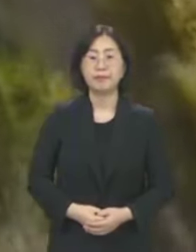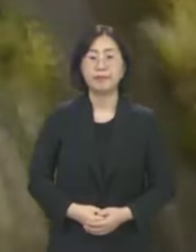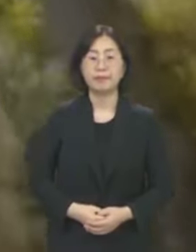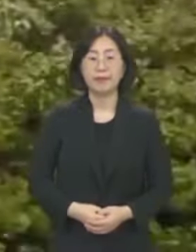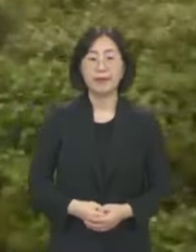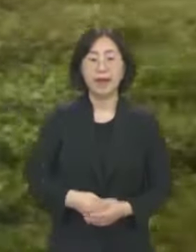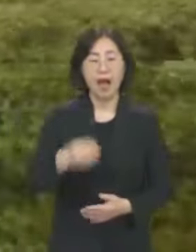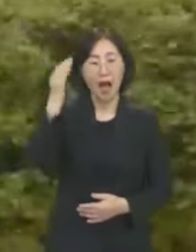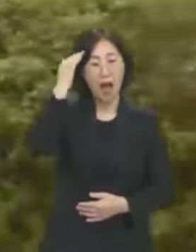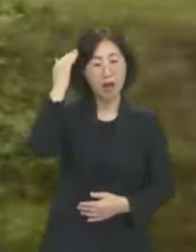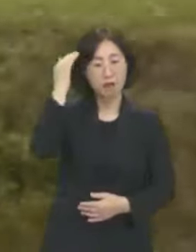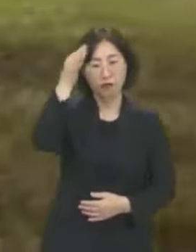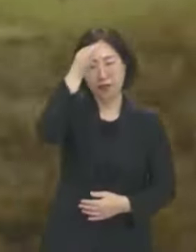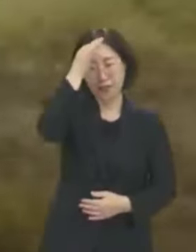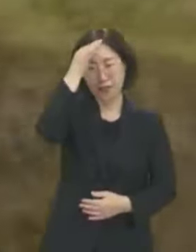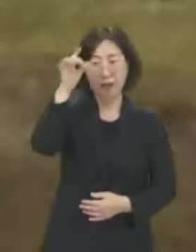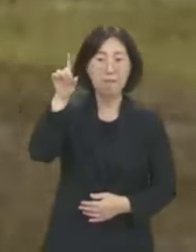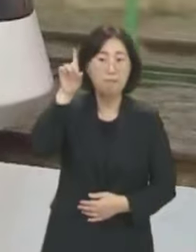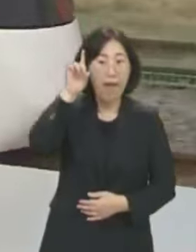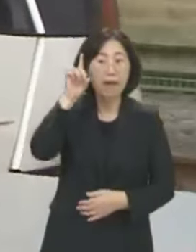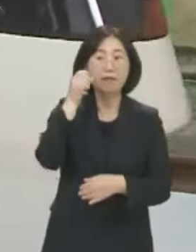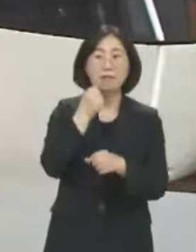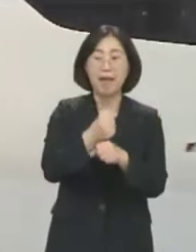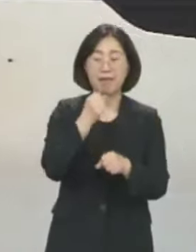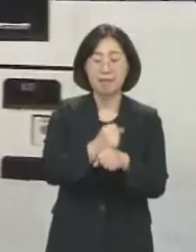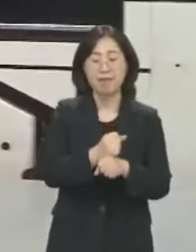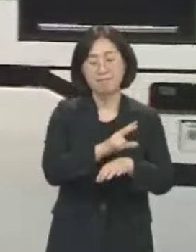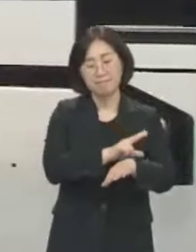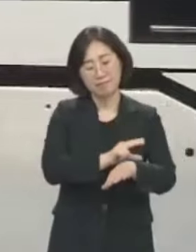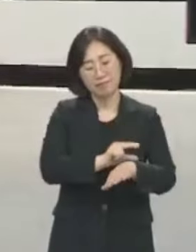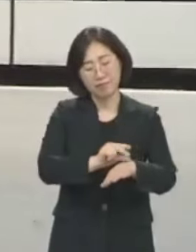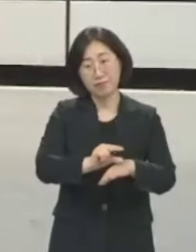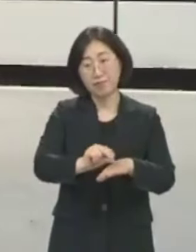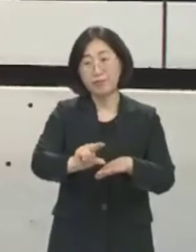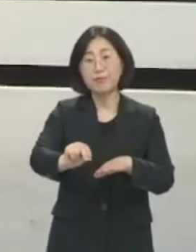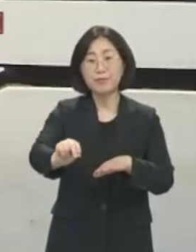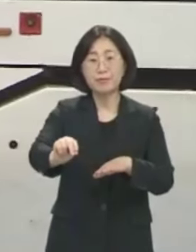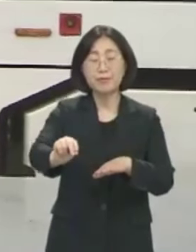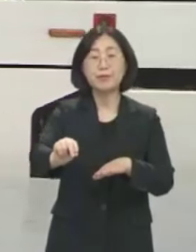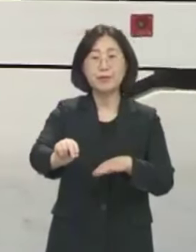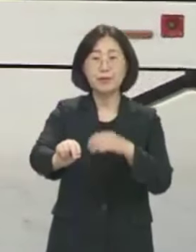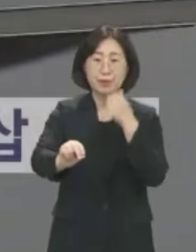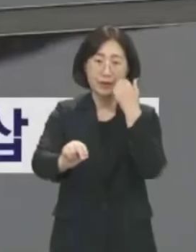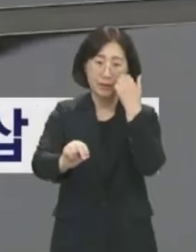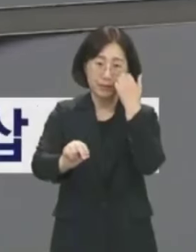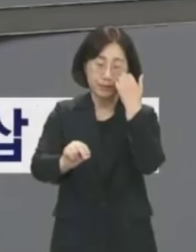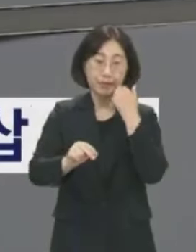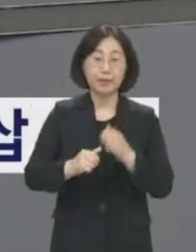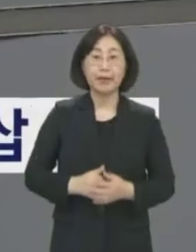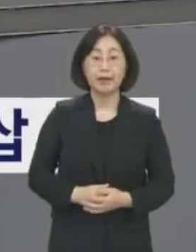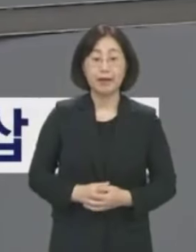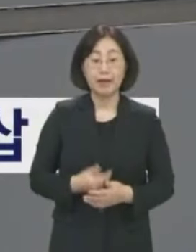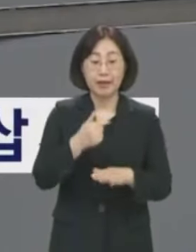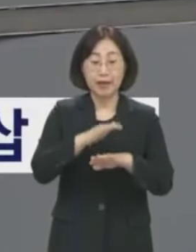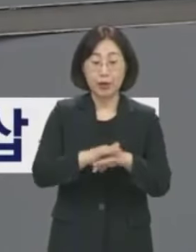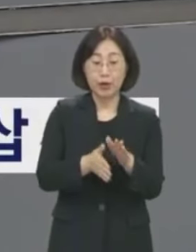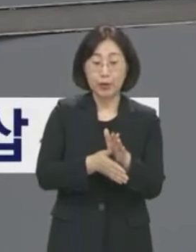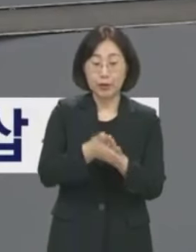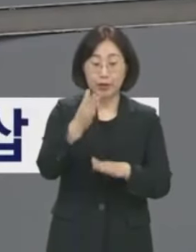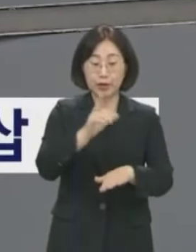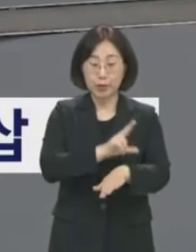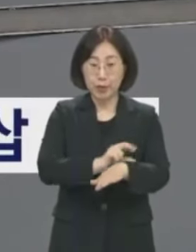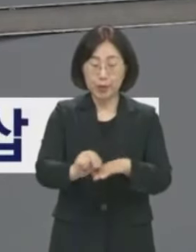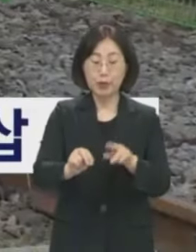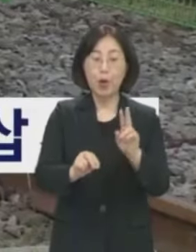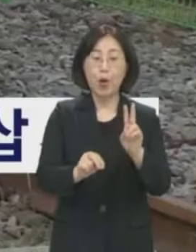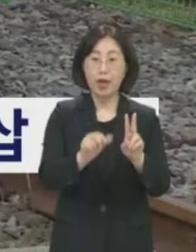순수 국내 기술로 개발된 수소 트램 열차가 철길을 따라 부드럽게 정류장으로 들어옵니다. 대전 도시철도